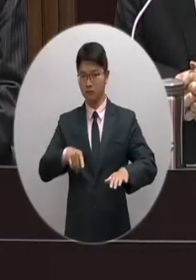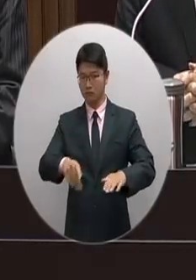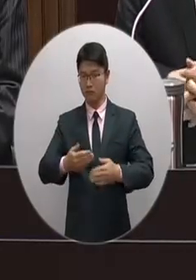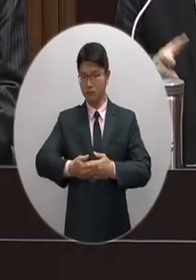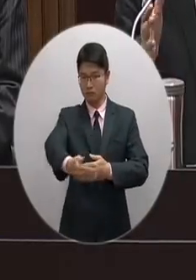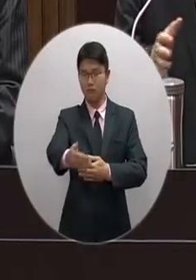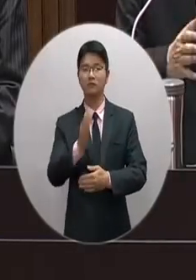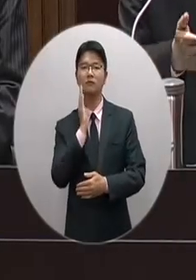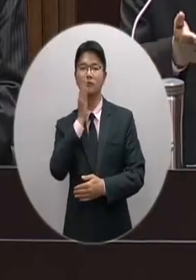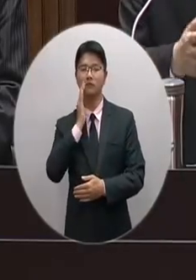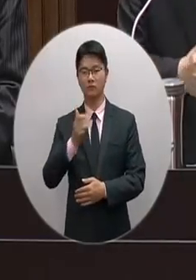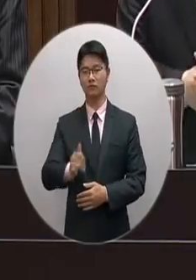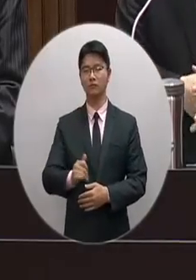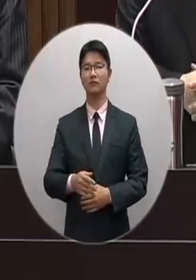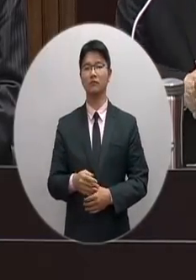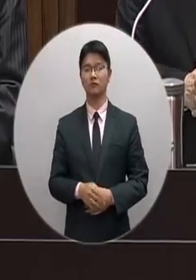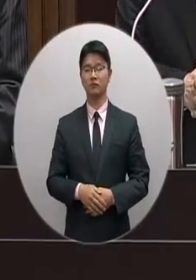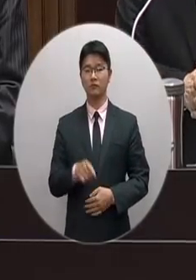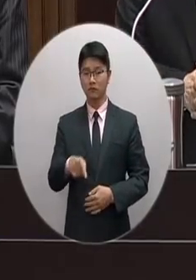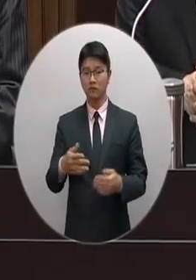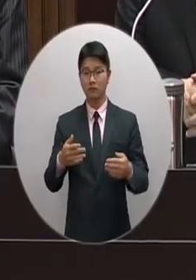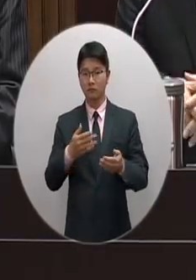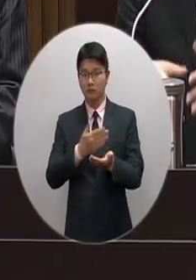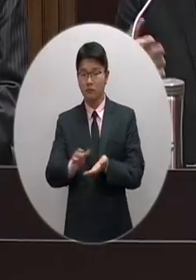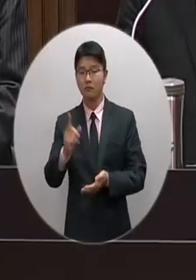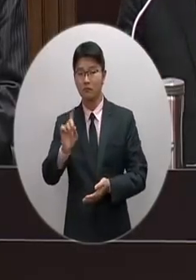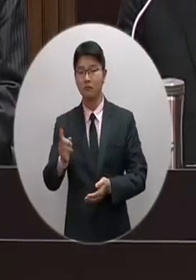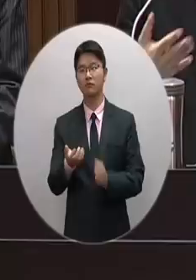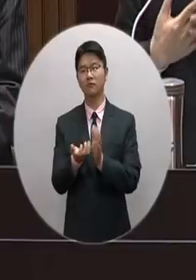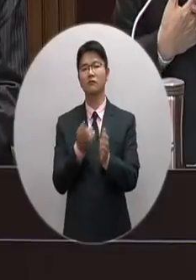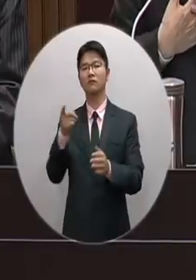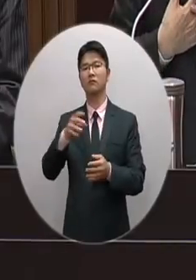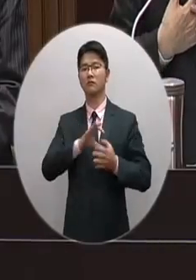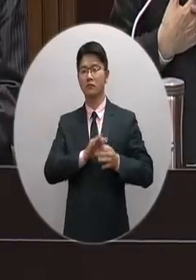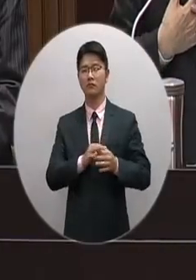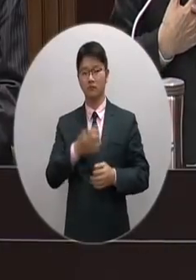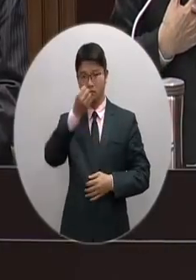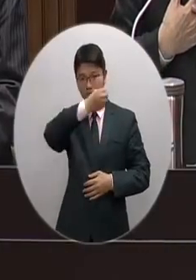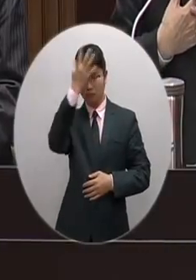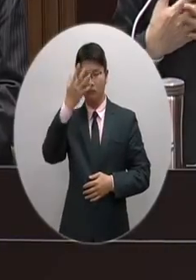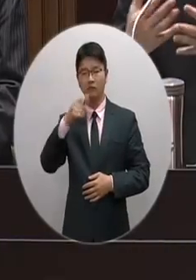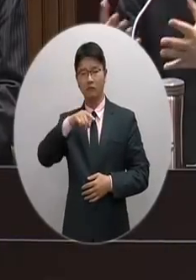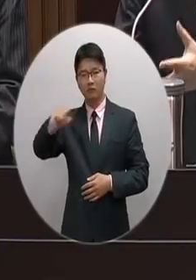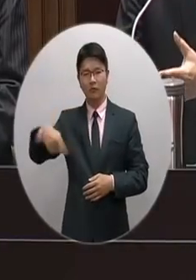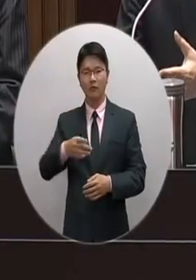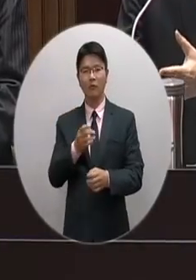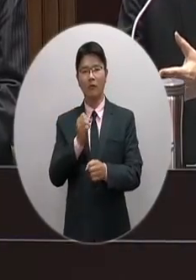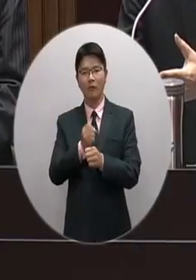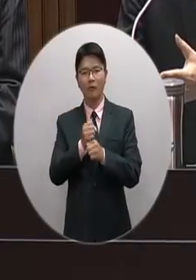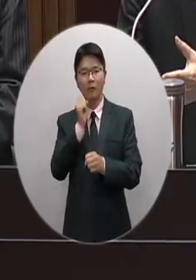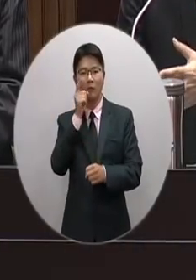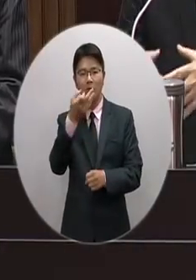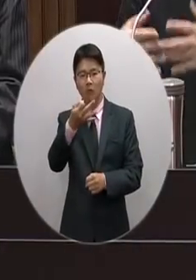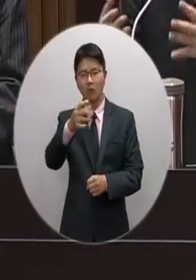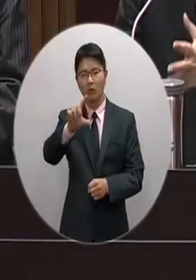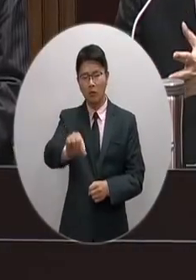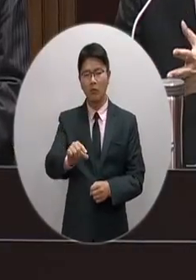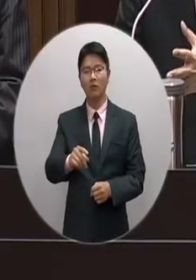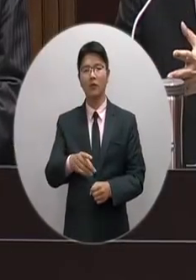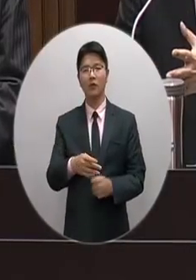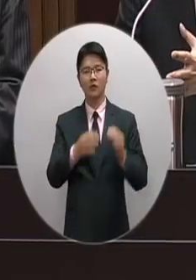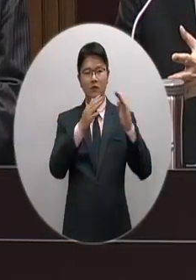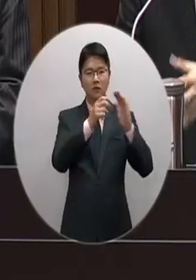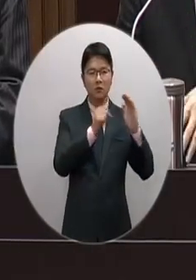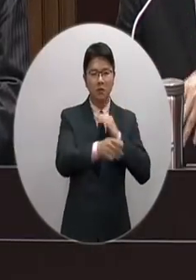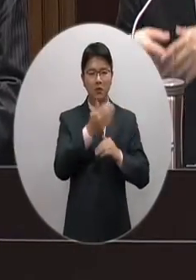利了。那这个也是要解决刚刚黄委员关心的，年轻人如果他因为收入不高，那他不愿意买房子，他没有房